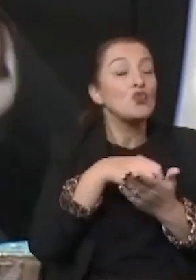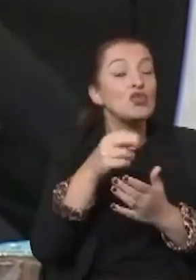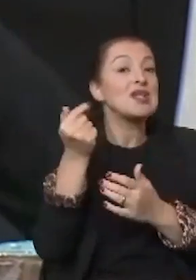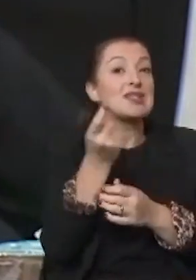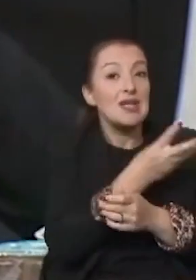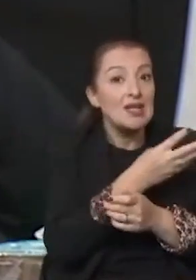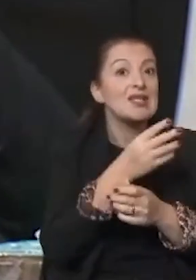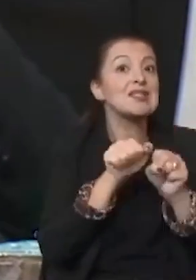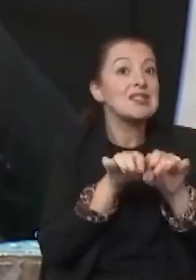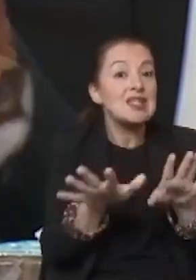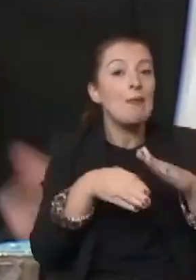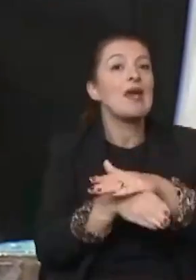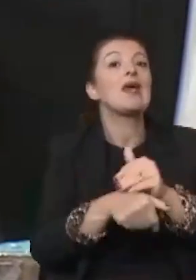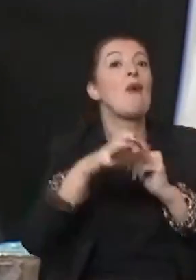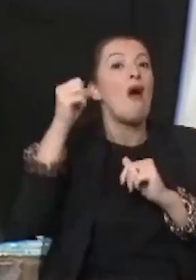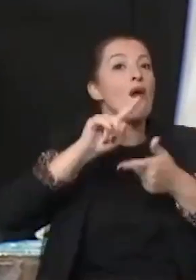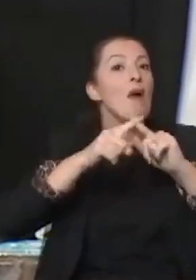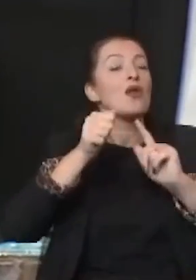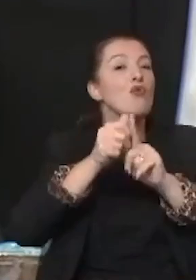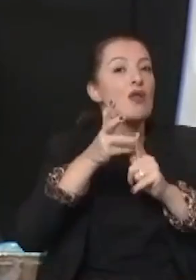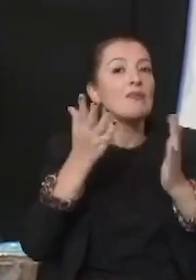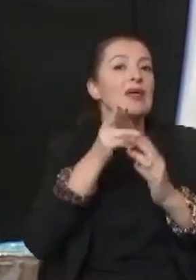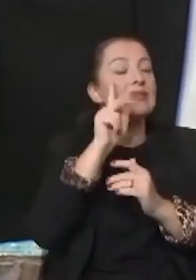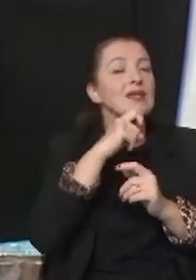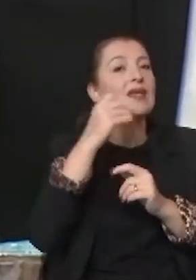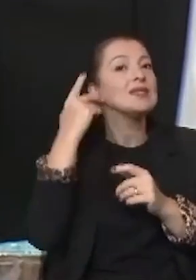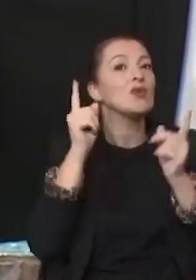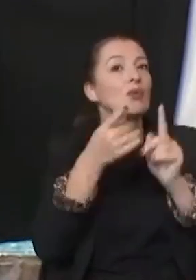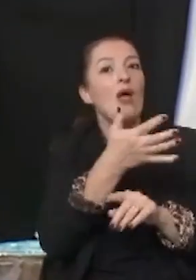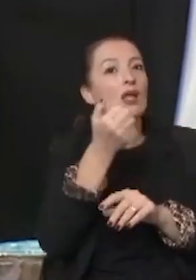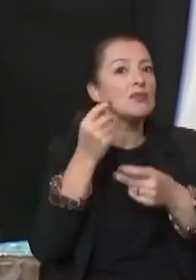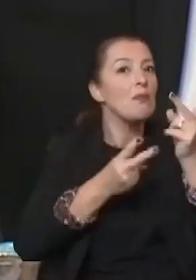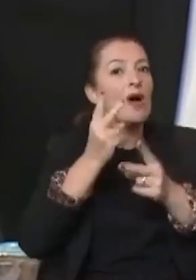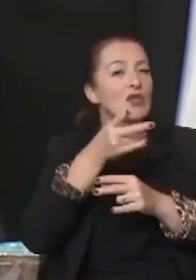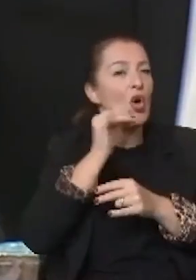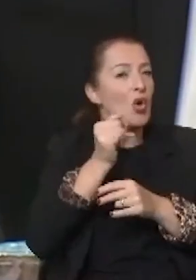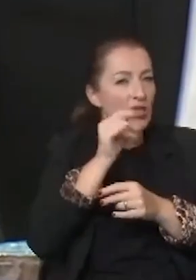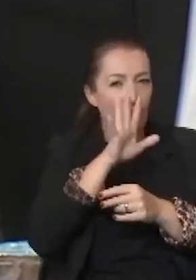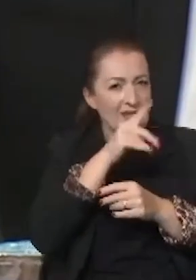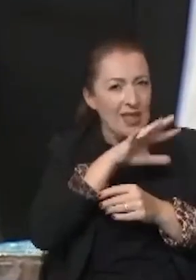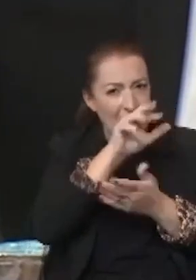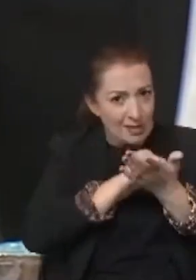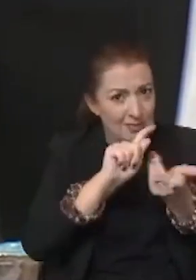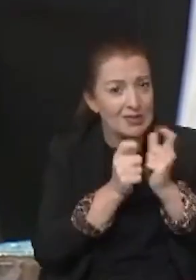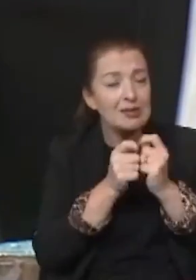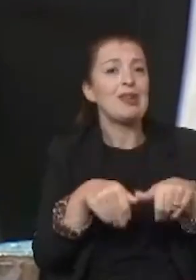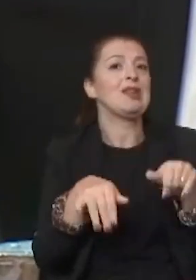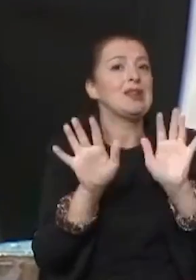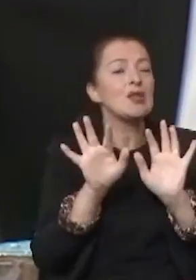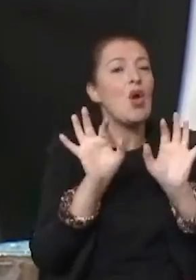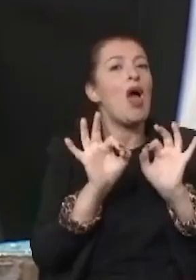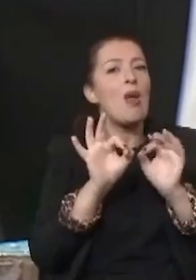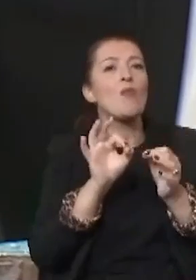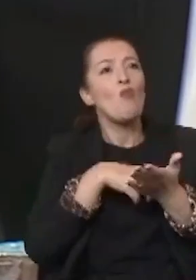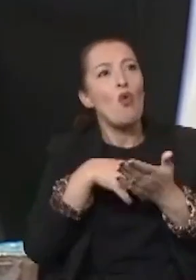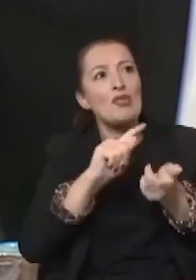rakamlarını sisteme bile girmeyen AK Parti yönetimi. Ne yazık ki geçmiş dönemden aldığımız bazı kötü alışkanlıkların hepsini değiştirebilmiş değiliz. Önemli kısmını değiştirdik